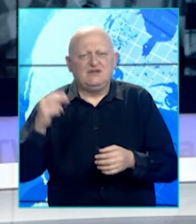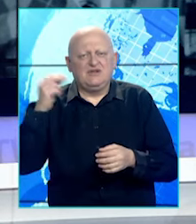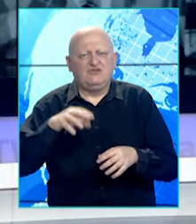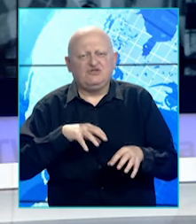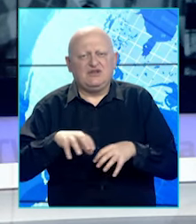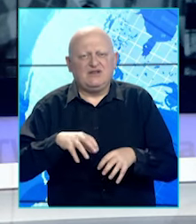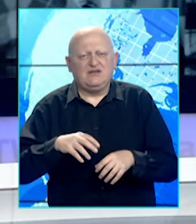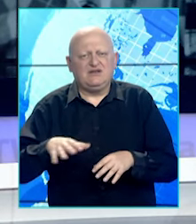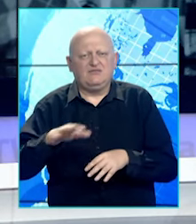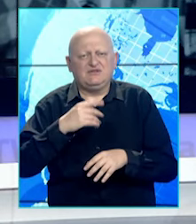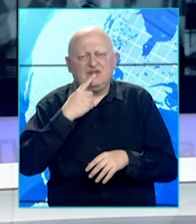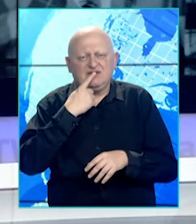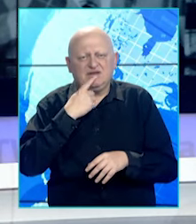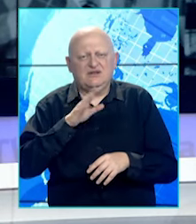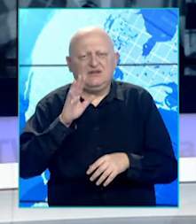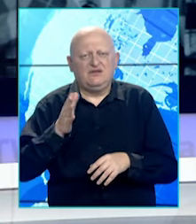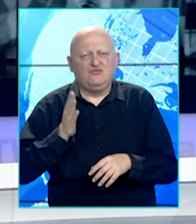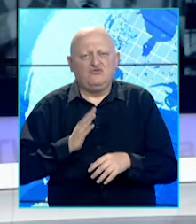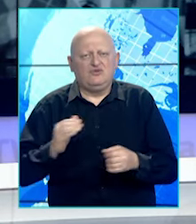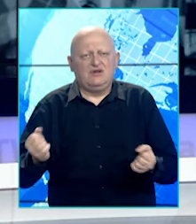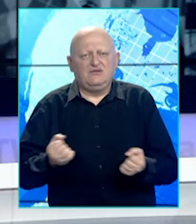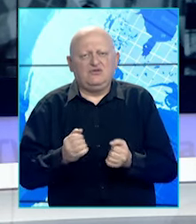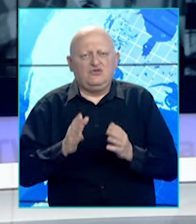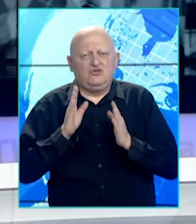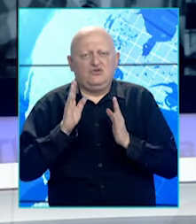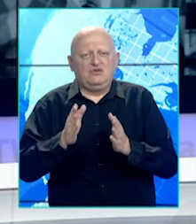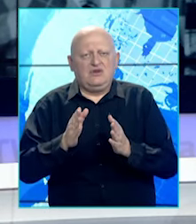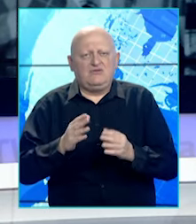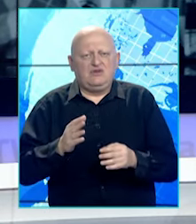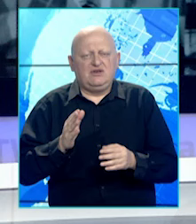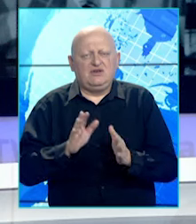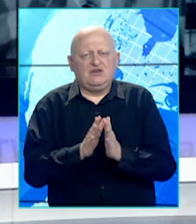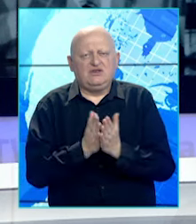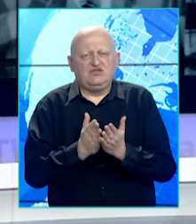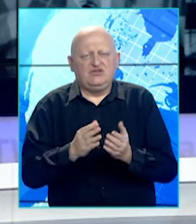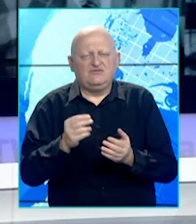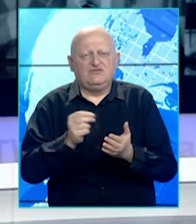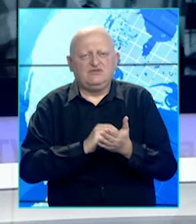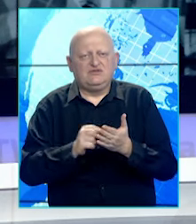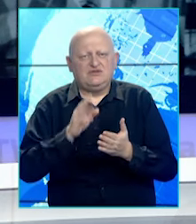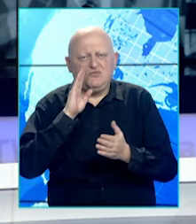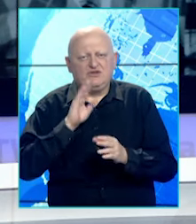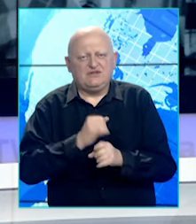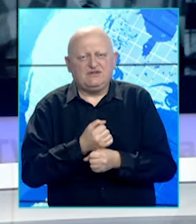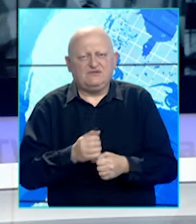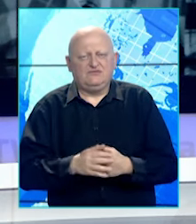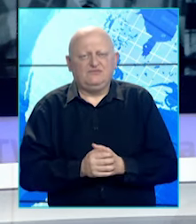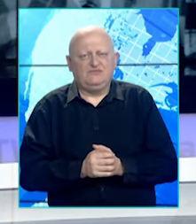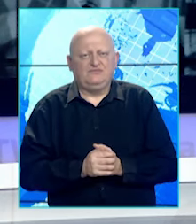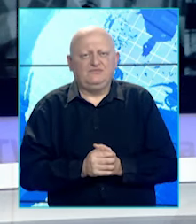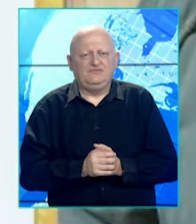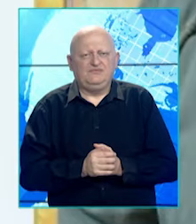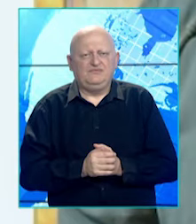djecu, naučni radnik u oblasti jezika. Njegov kulturni aktivizam usmjeravao je književnu scenu Bosne i Hercegovine.